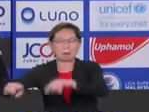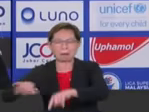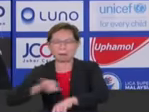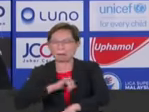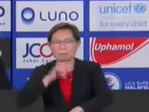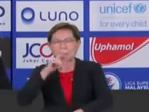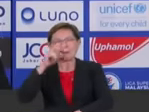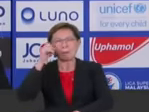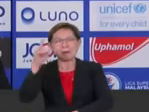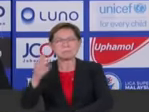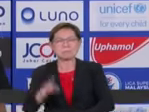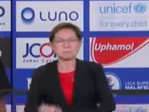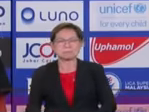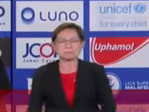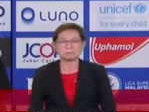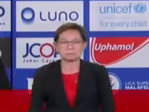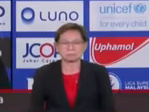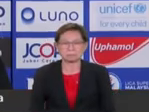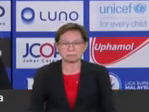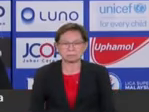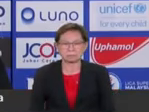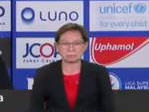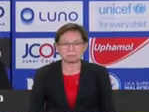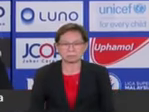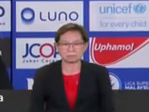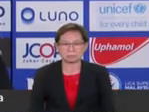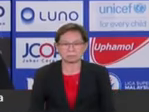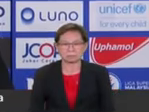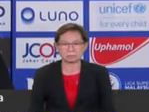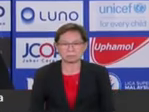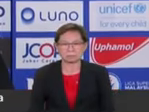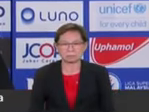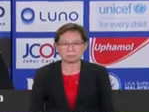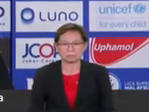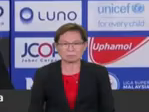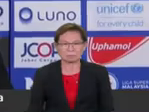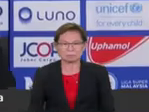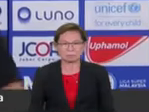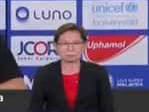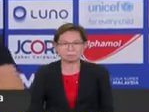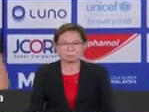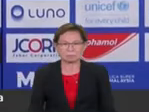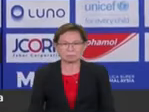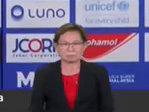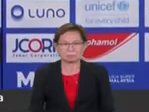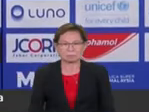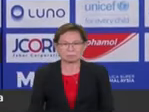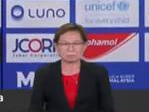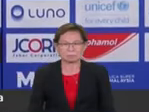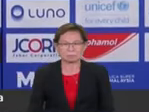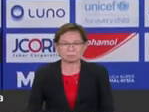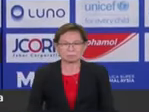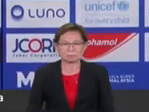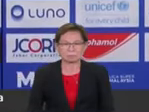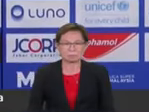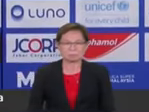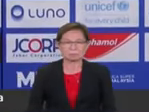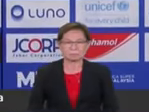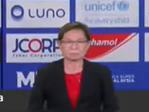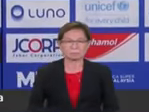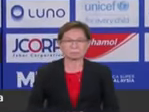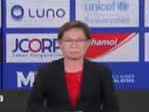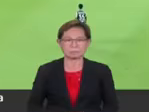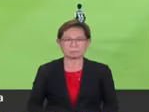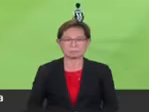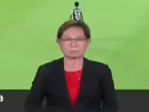Obviamente que la derrota nos dolió, pero sirve de aprendizaje para seguir entrenando, para seguir creciendo y para seguir demostrando que somos un